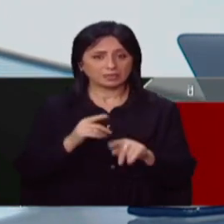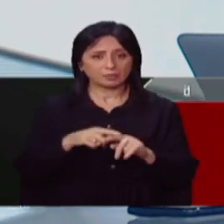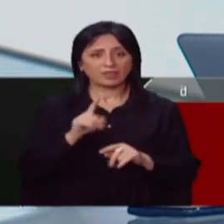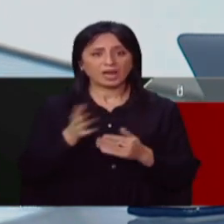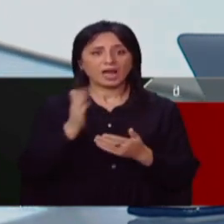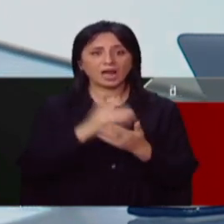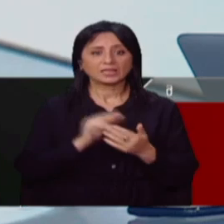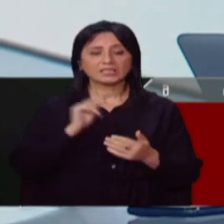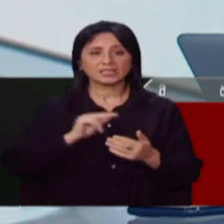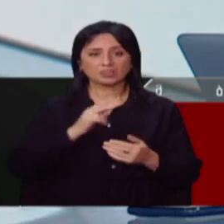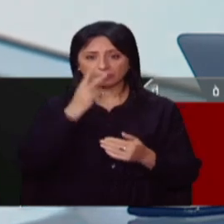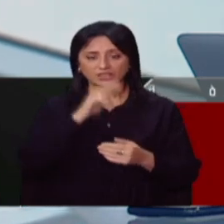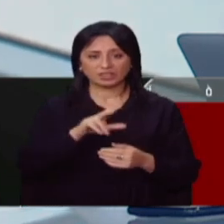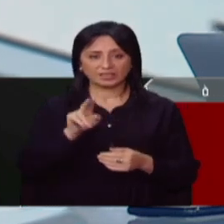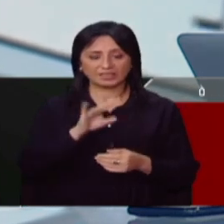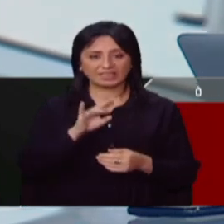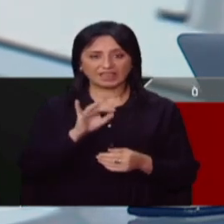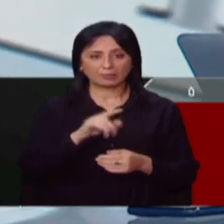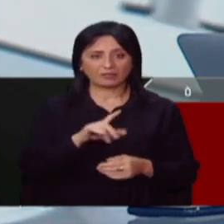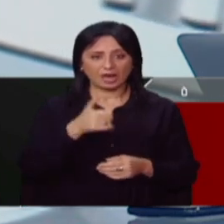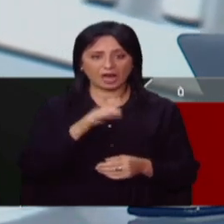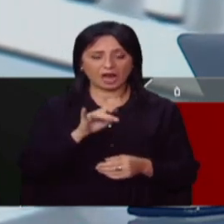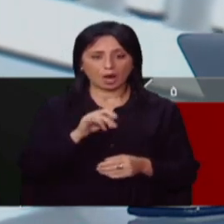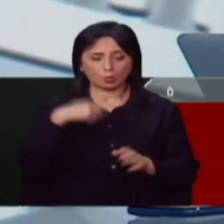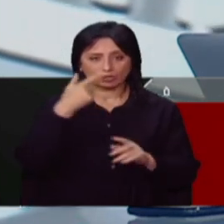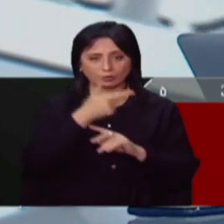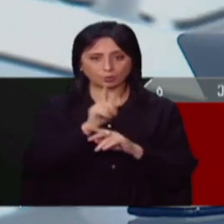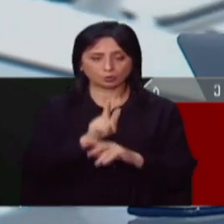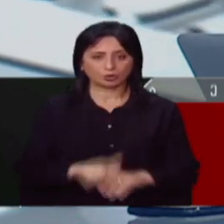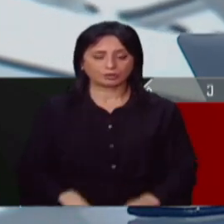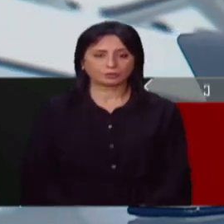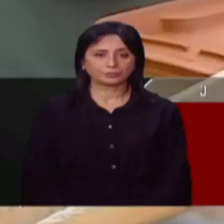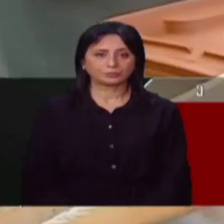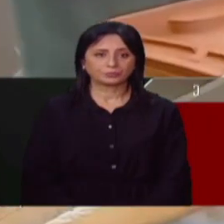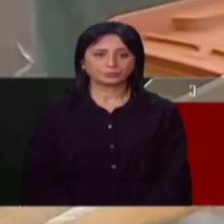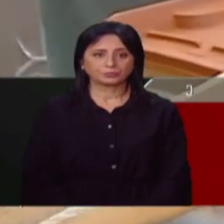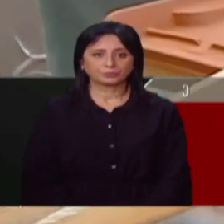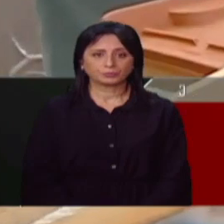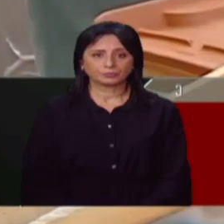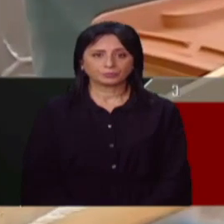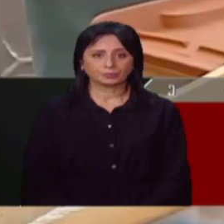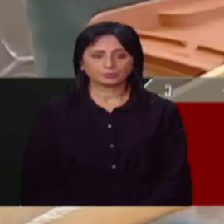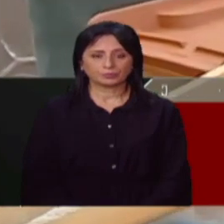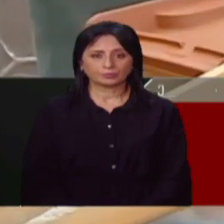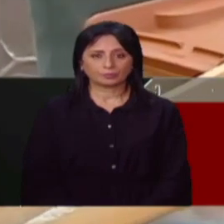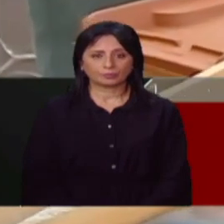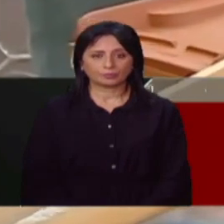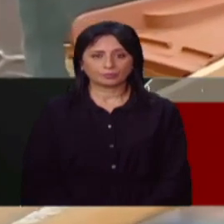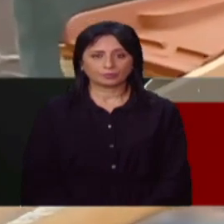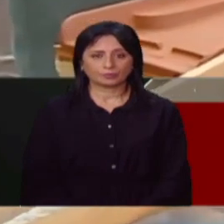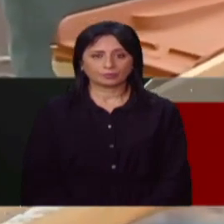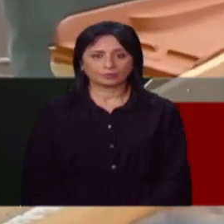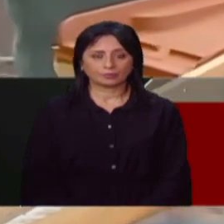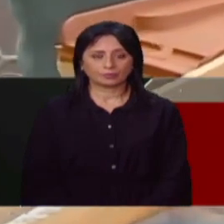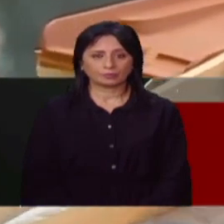Ra etapze samushaoebi nakhe Janadidebashvilis da Zviat Qaraulashvilis siuzhetshi. Ak rochaifebs ai amonno motskvitos.